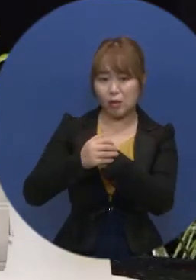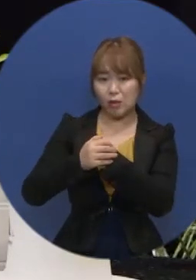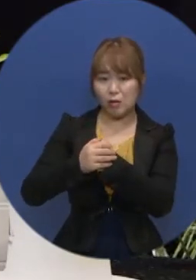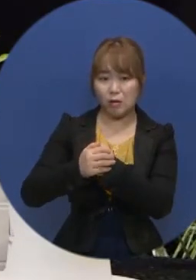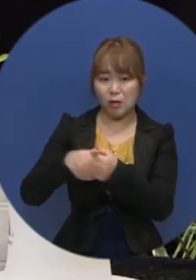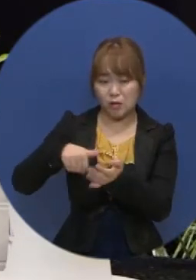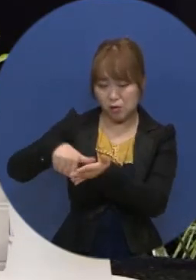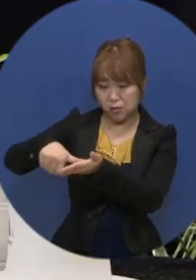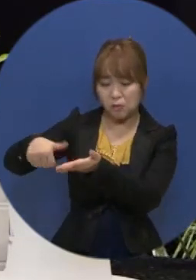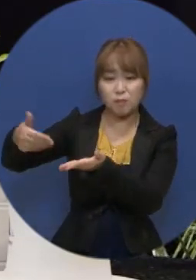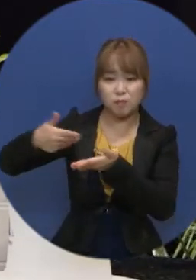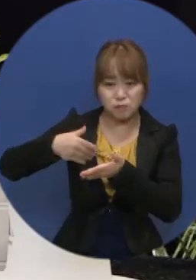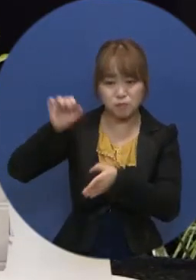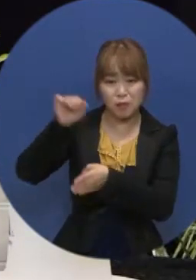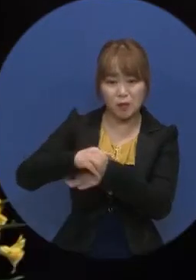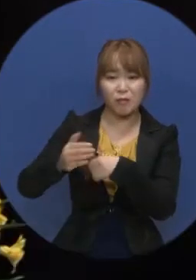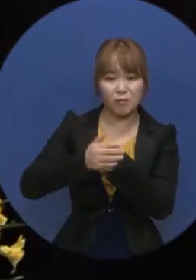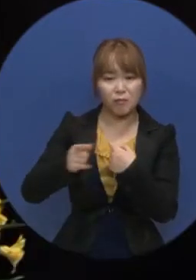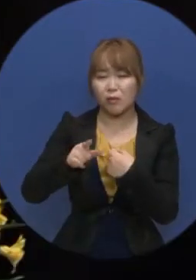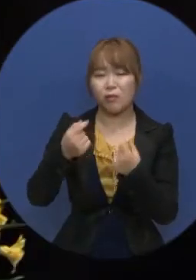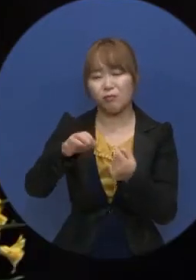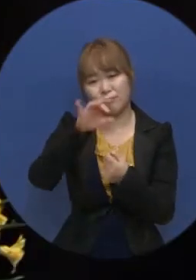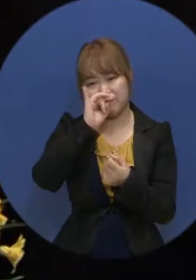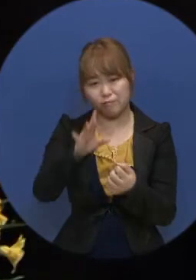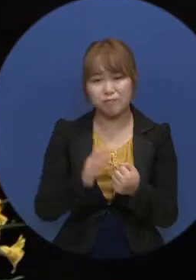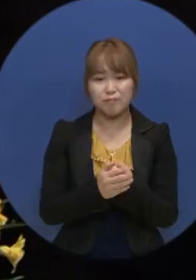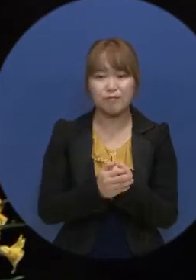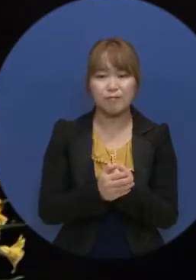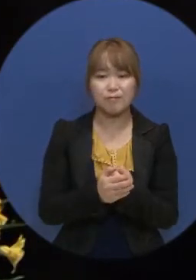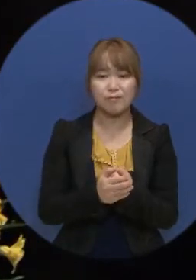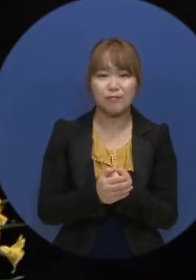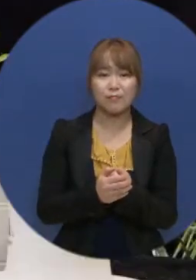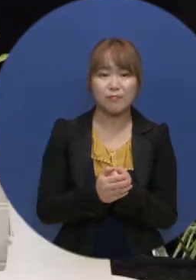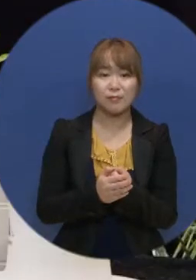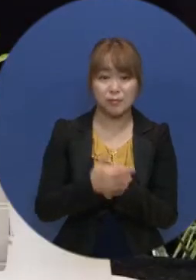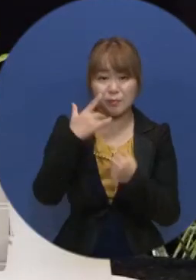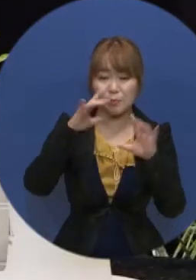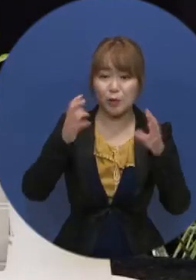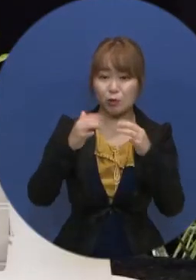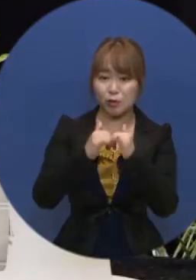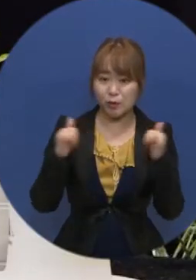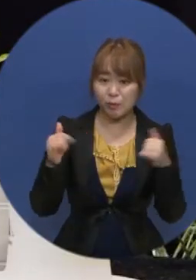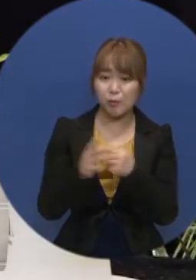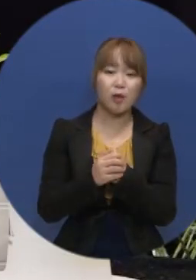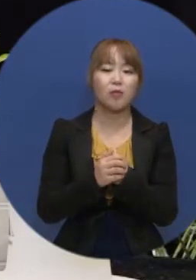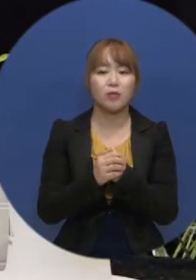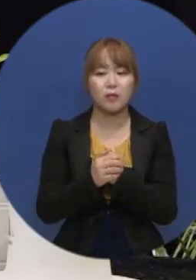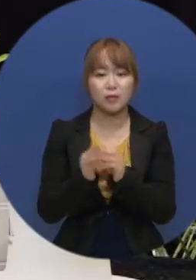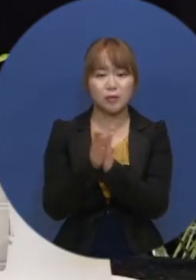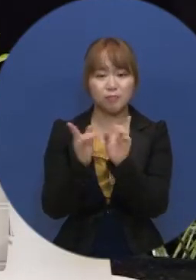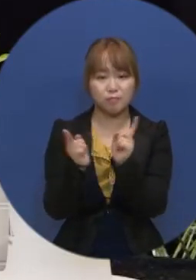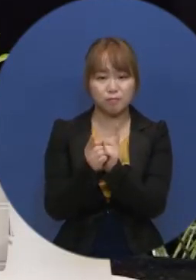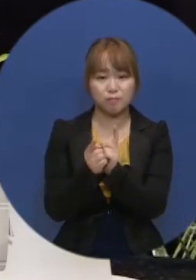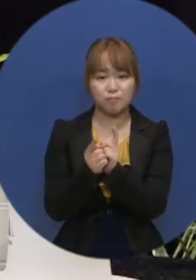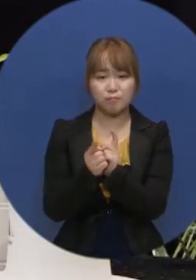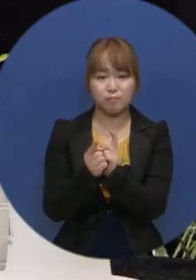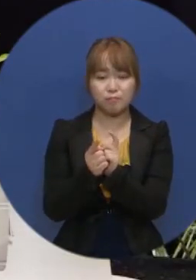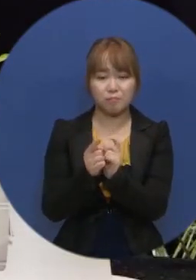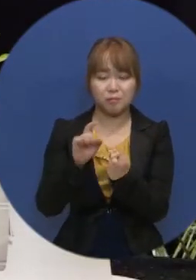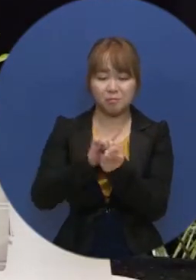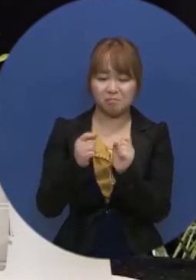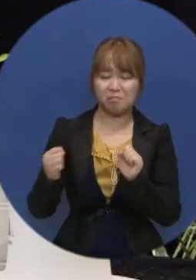때문에 그건 있을 수 없다. 그러니까 이제 미국 사람하고 단도직입적으로 그냥